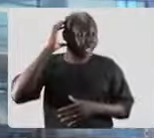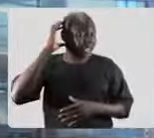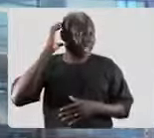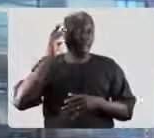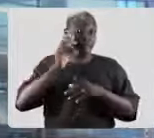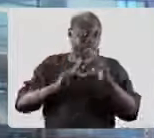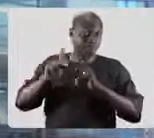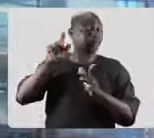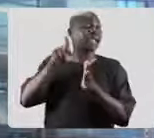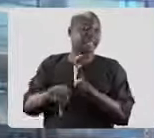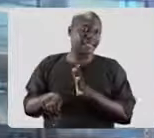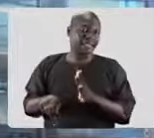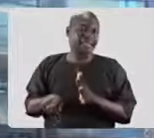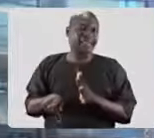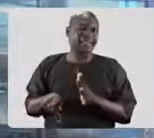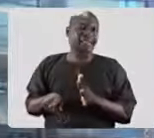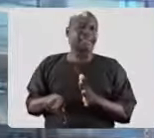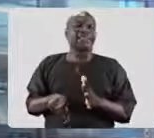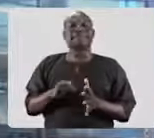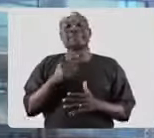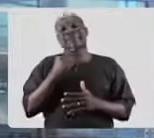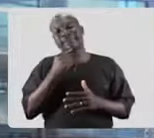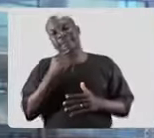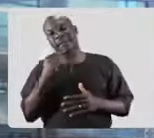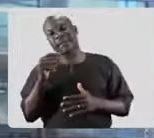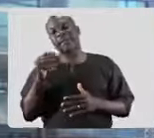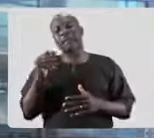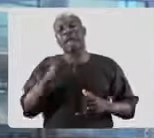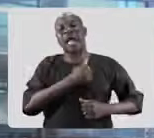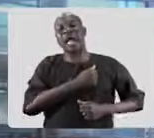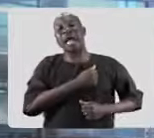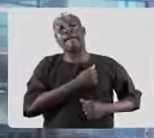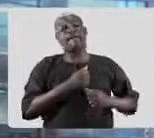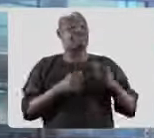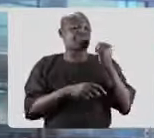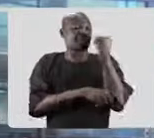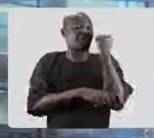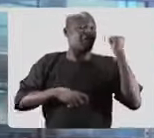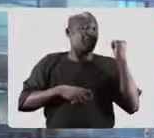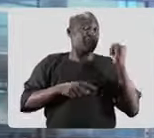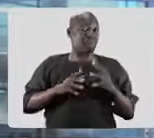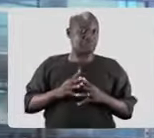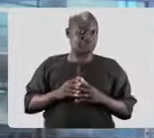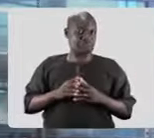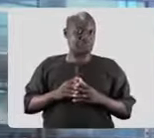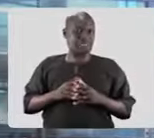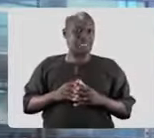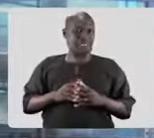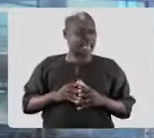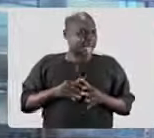se enkrofo no a ekobo ne to ku no no na wo ye armed robbers